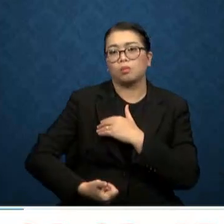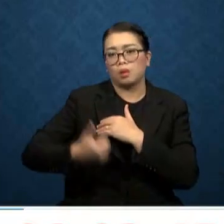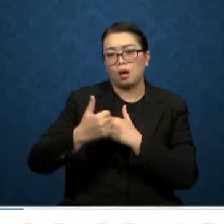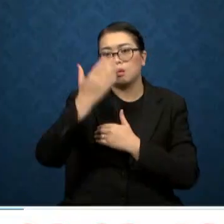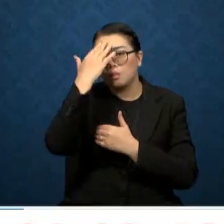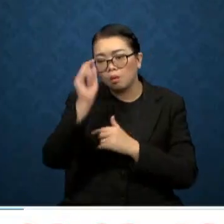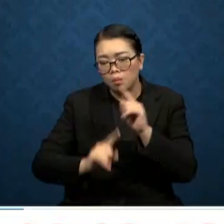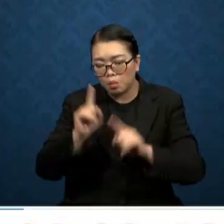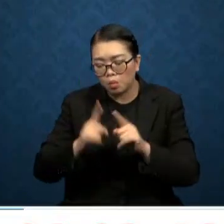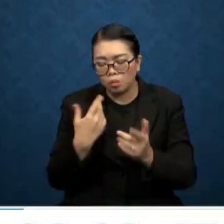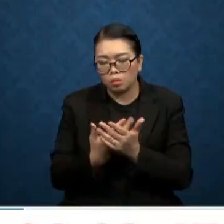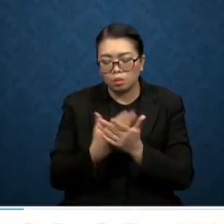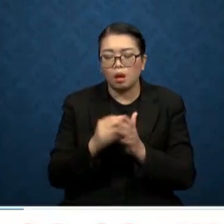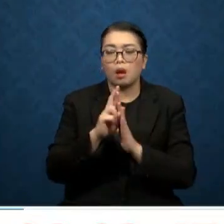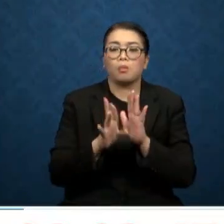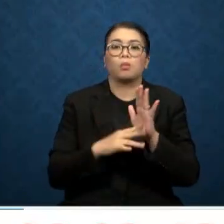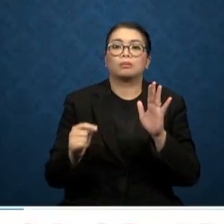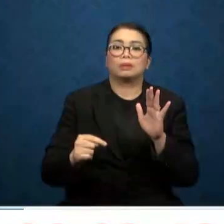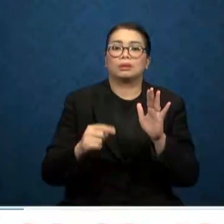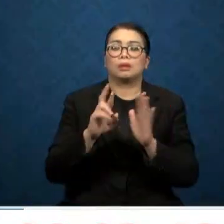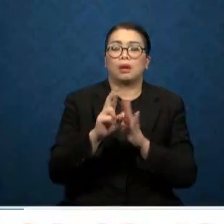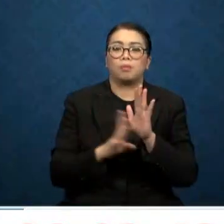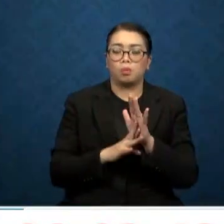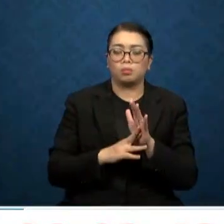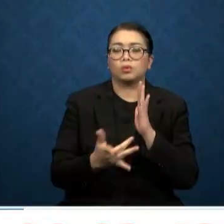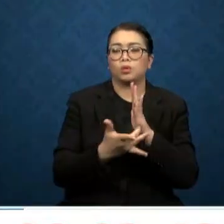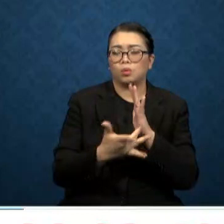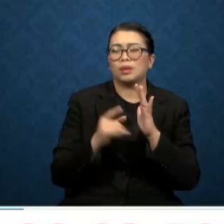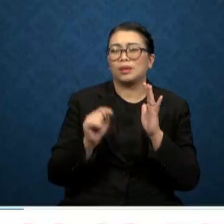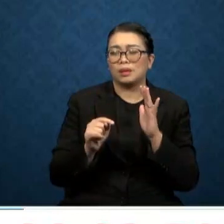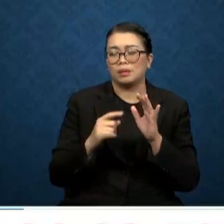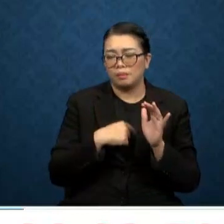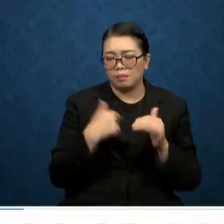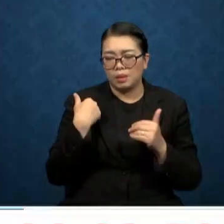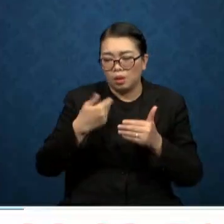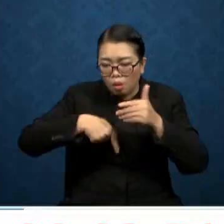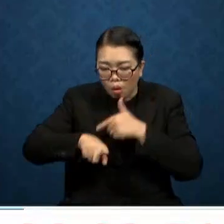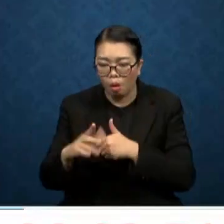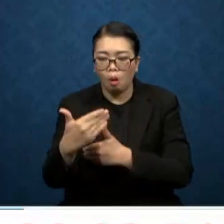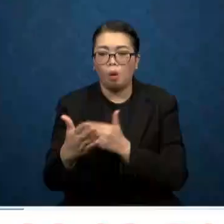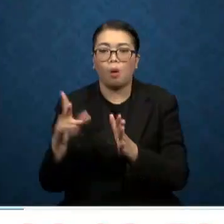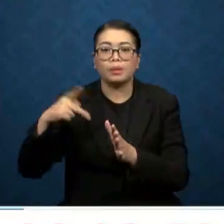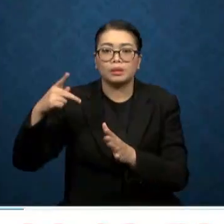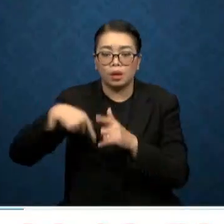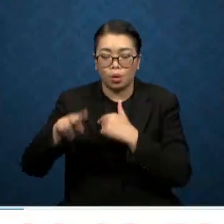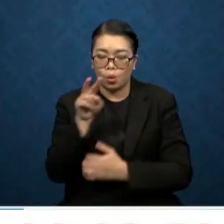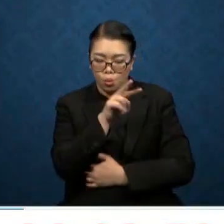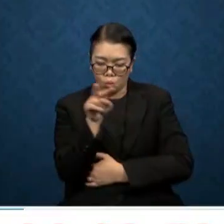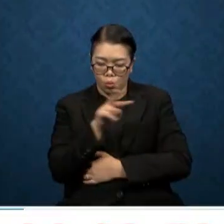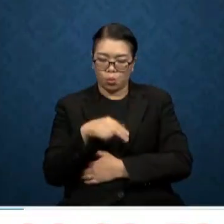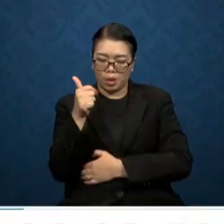ประมูลที่ใช้ระบบ ebiddingว่ามีห้องพิเศษที่สามารถดูได้